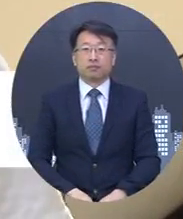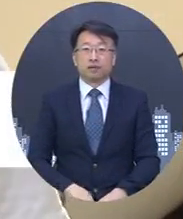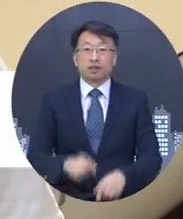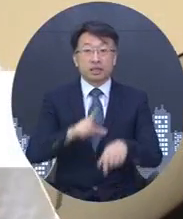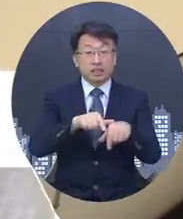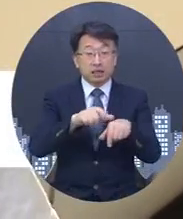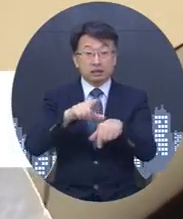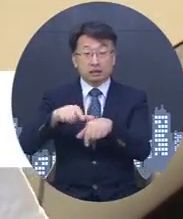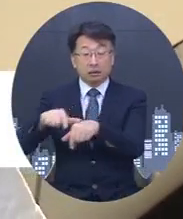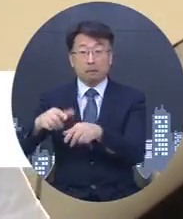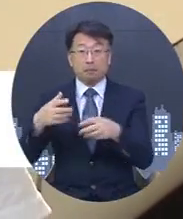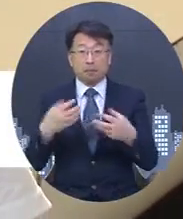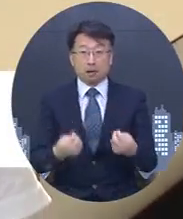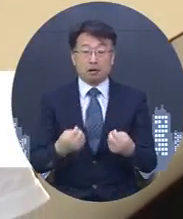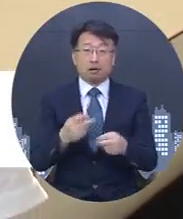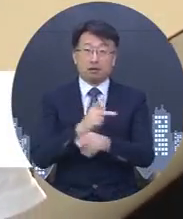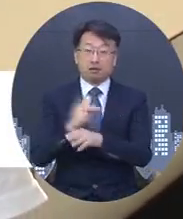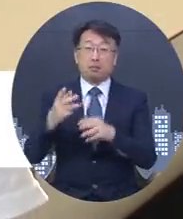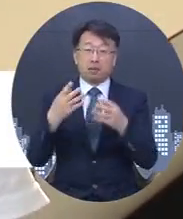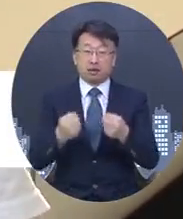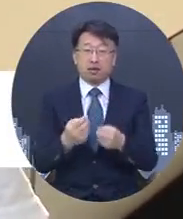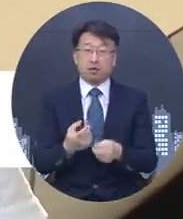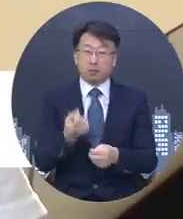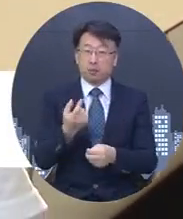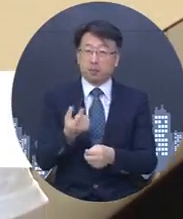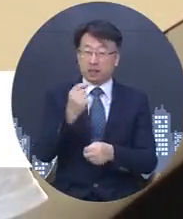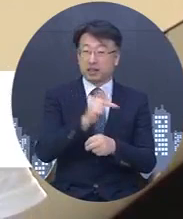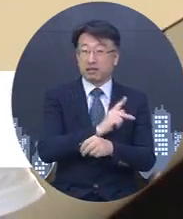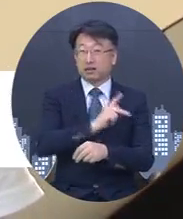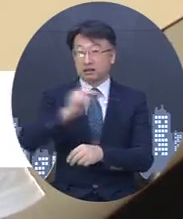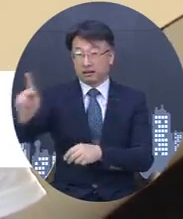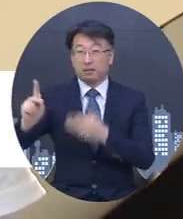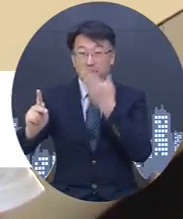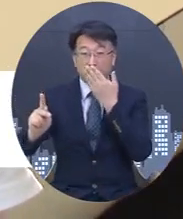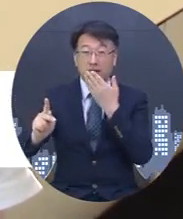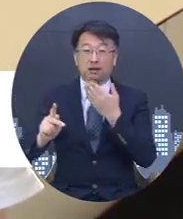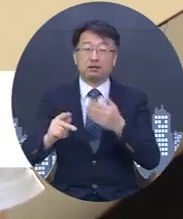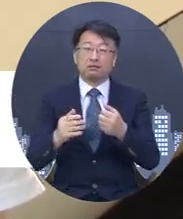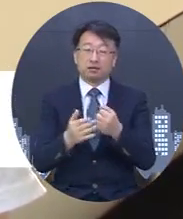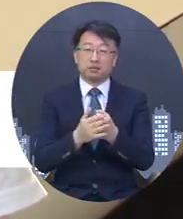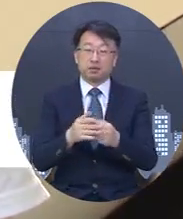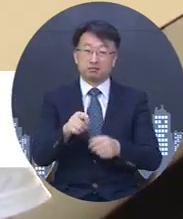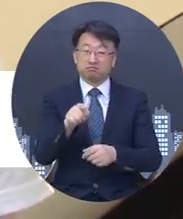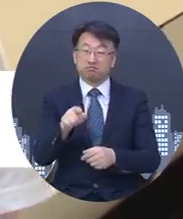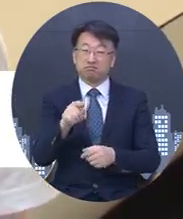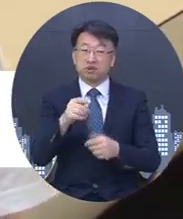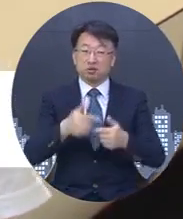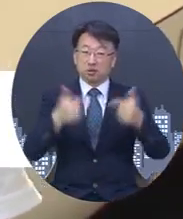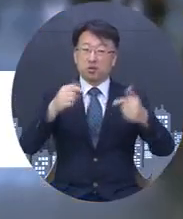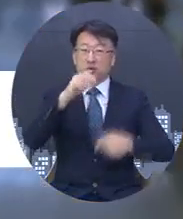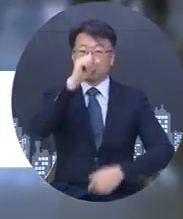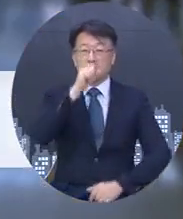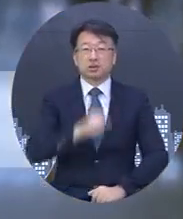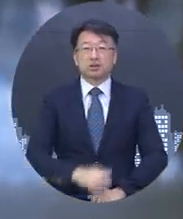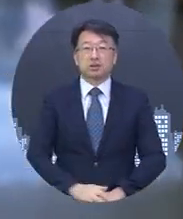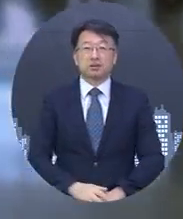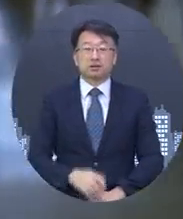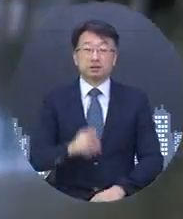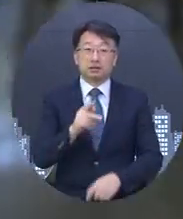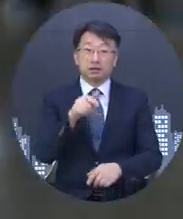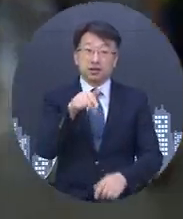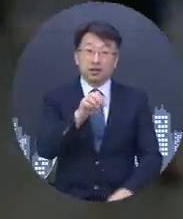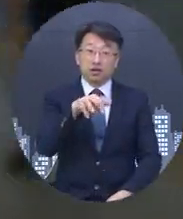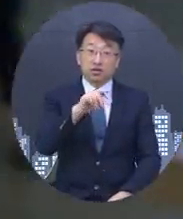시간대가 촘촘해지니까 좀더 빨리 가서 할 수도 있고 그런 게 좋은 것 같아요.